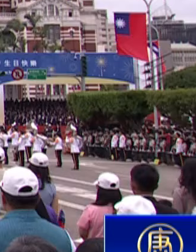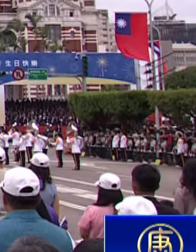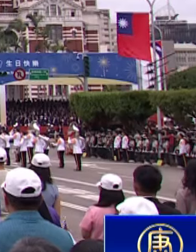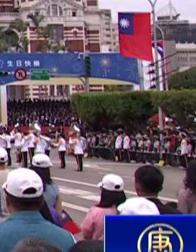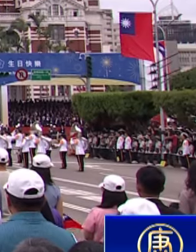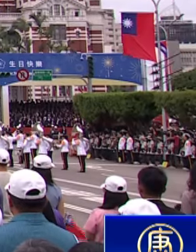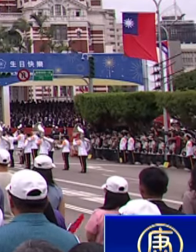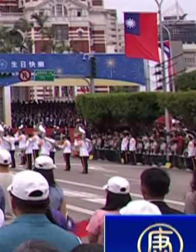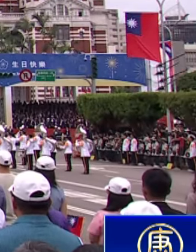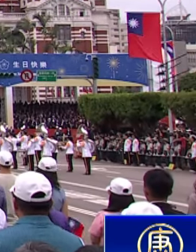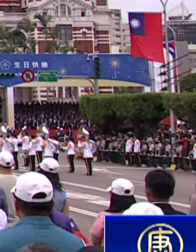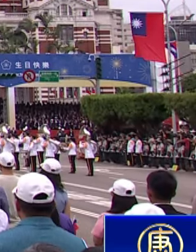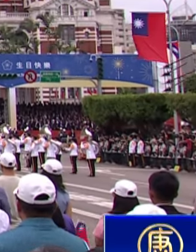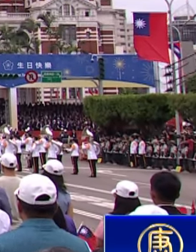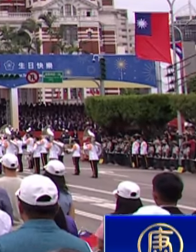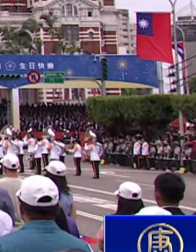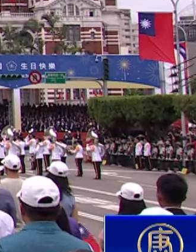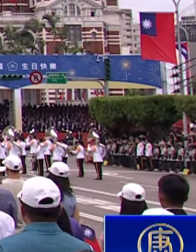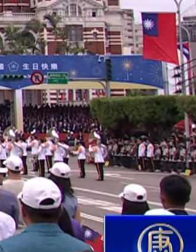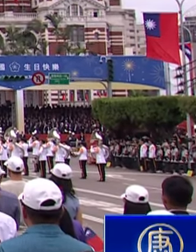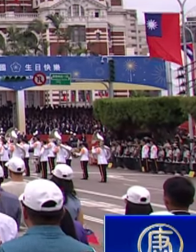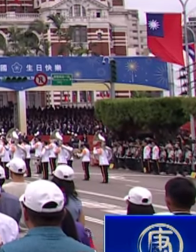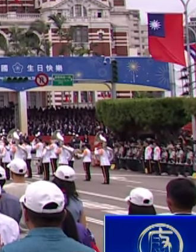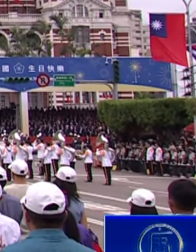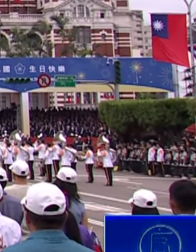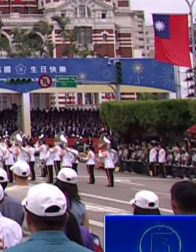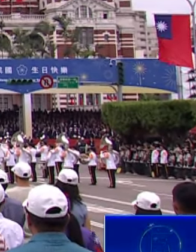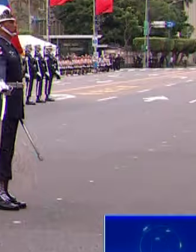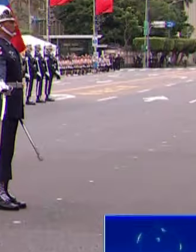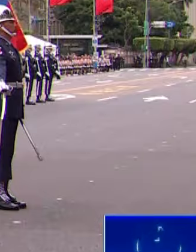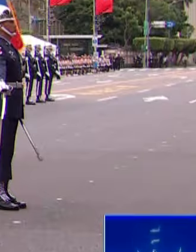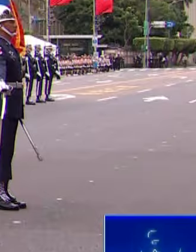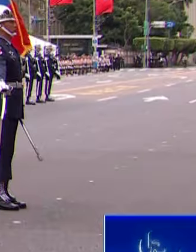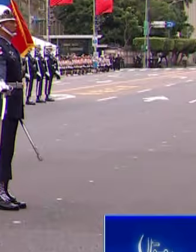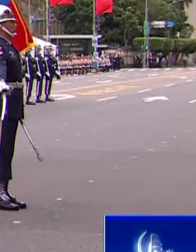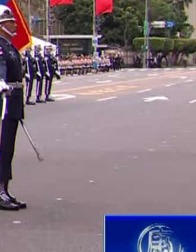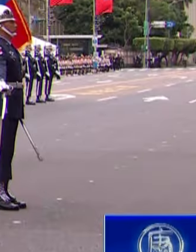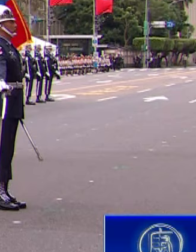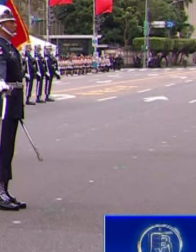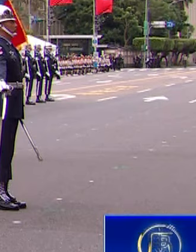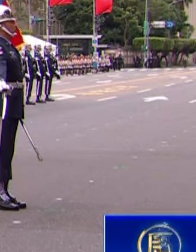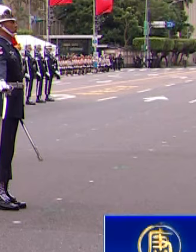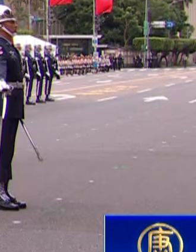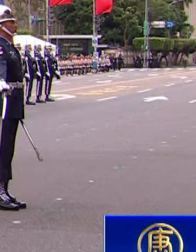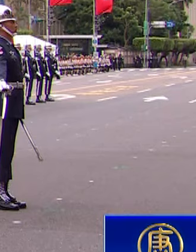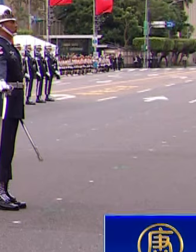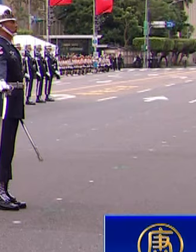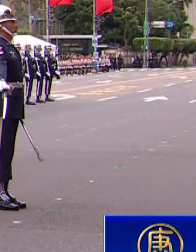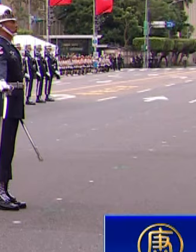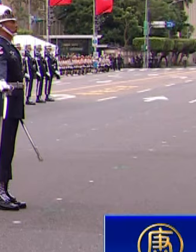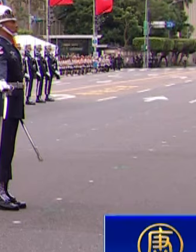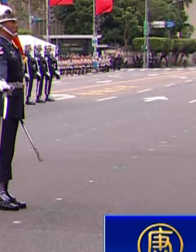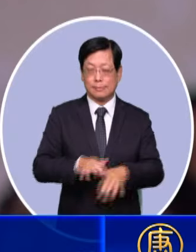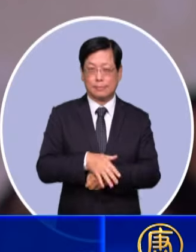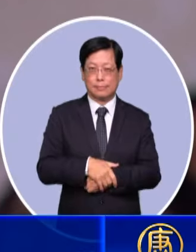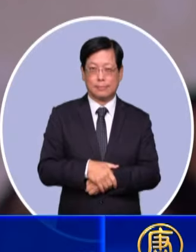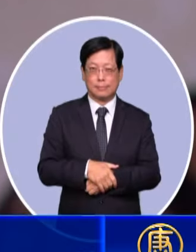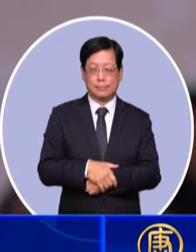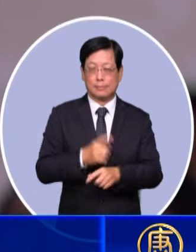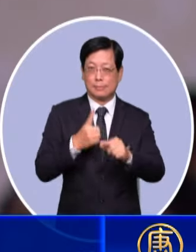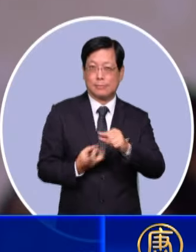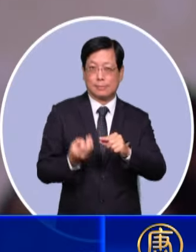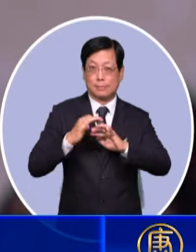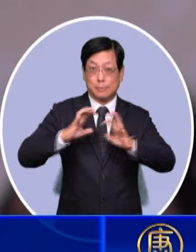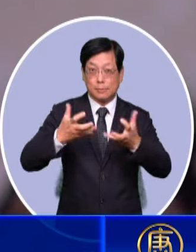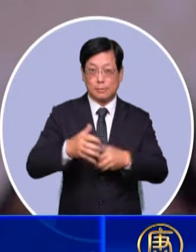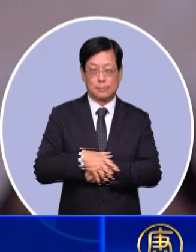百多年来人民实现当家作主的愿望，强调国家主权不容并吞，中共无权代表台湾。 中华民